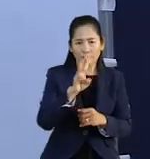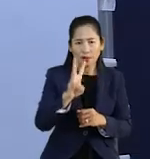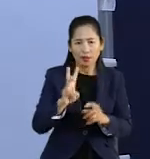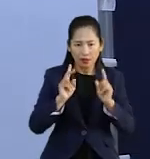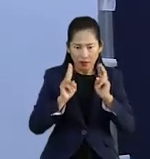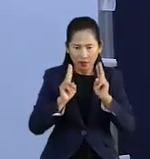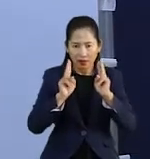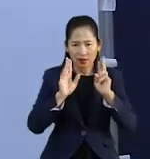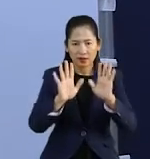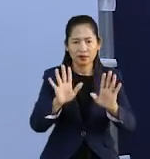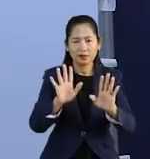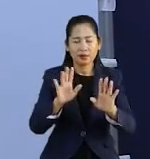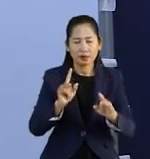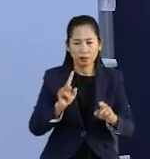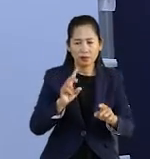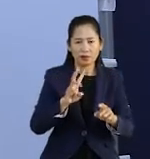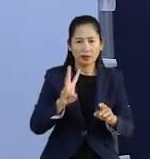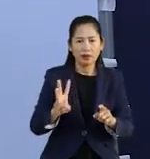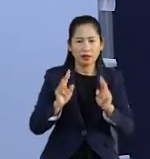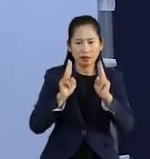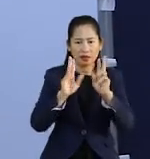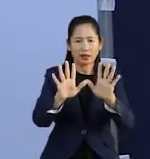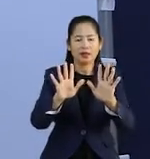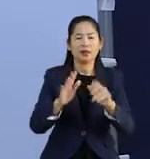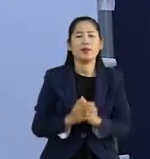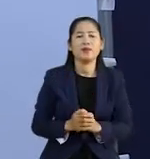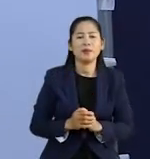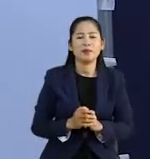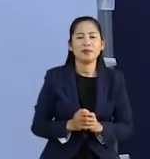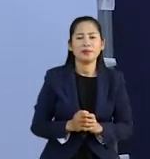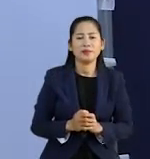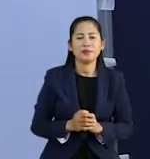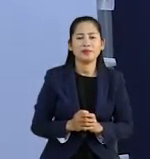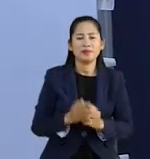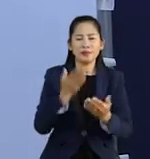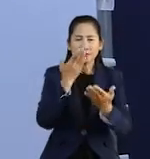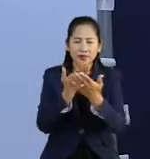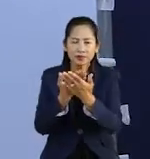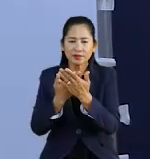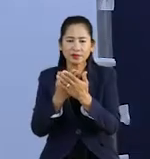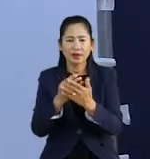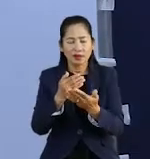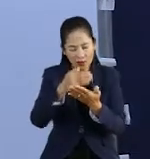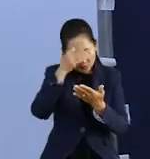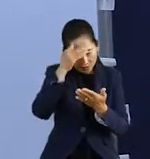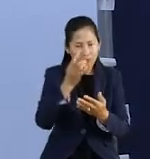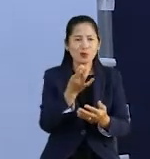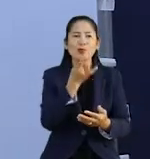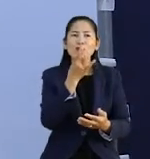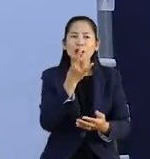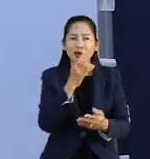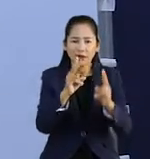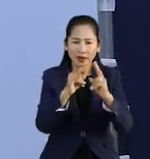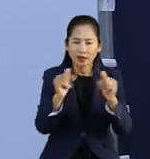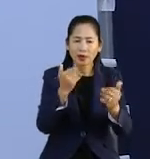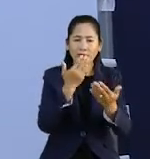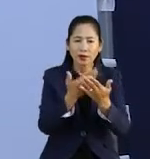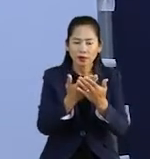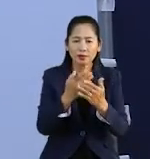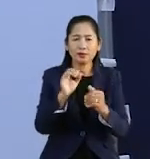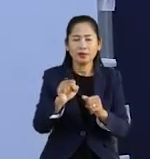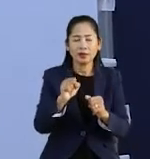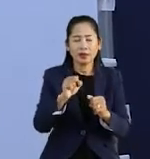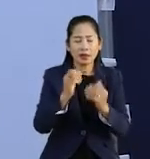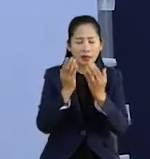ปีใบมวยปีใบอาจารย์บาทสมศักดิ์ก้นสลักครูปูไก่นะบาทอคุณ